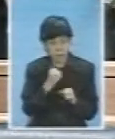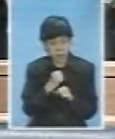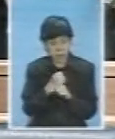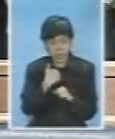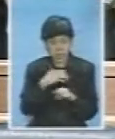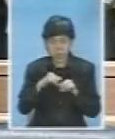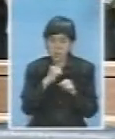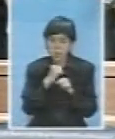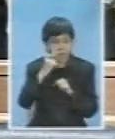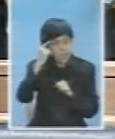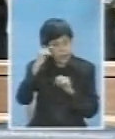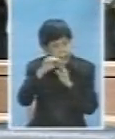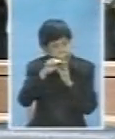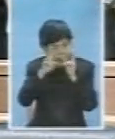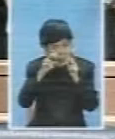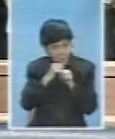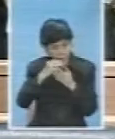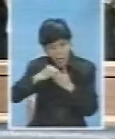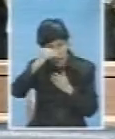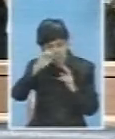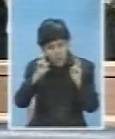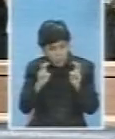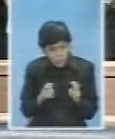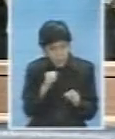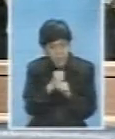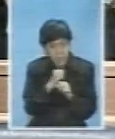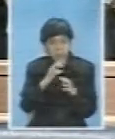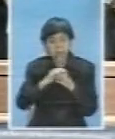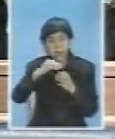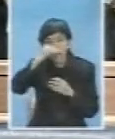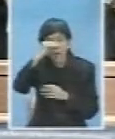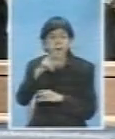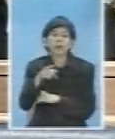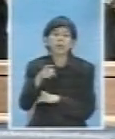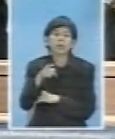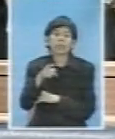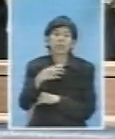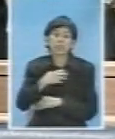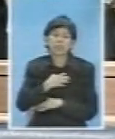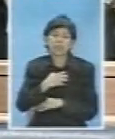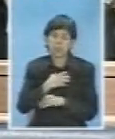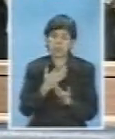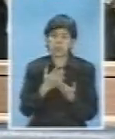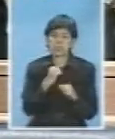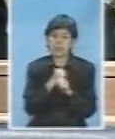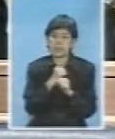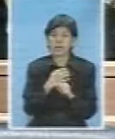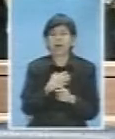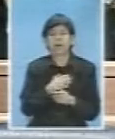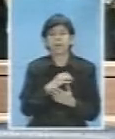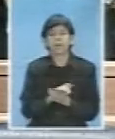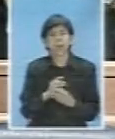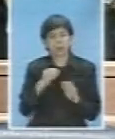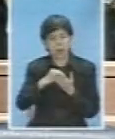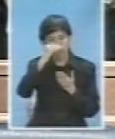ที่จะประดิษฐ์คอนเทนต์ที่มาใช้กับนักเรียนโดยเฉพาะกับนักเรียนชั้นป.1ที่อาจจะมีผลกระทบต่อการที่